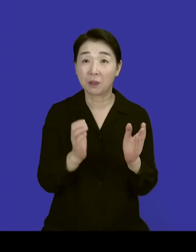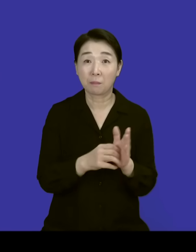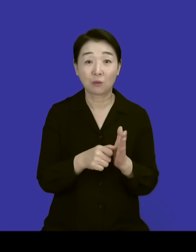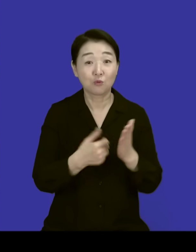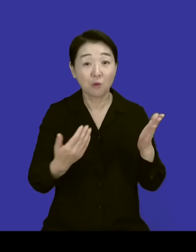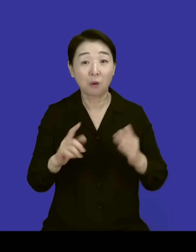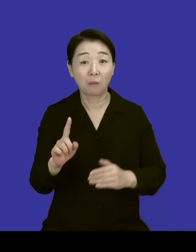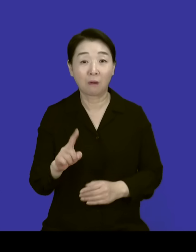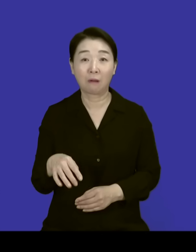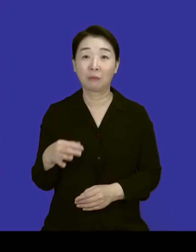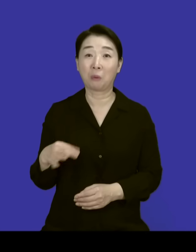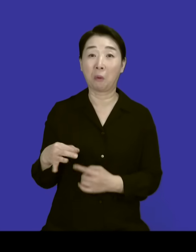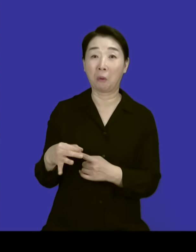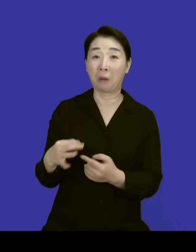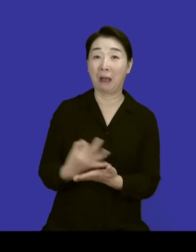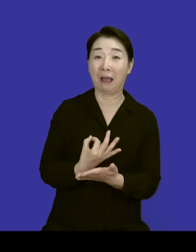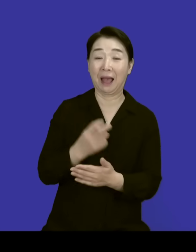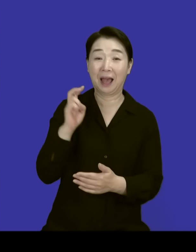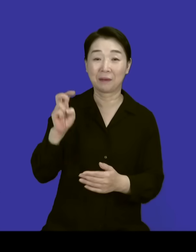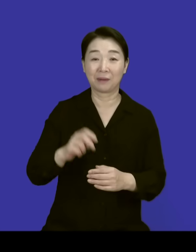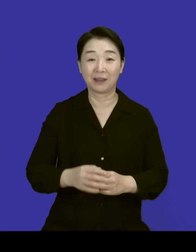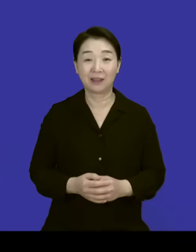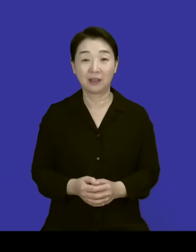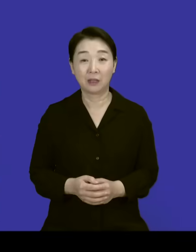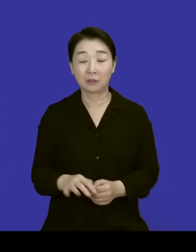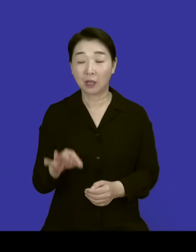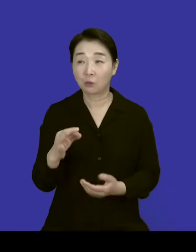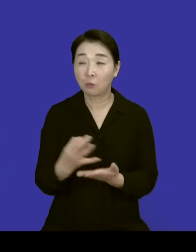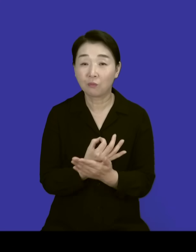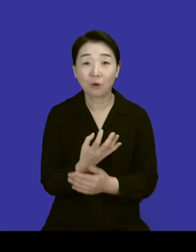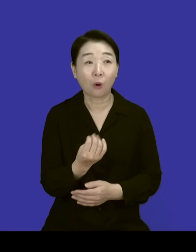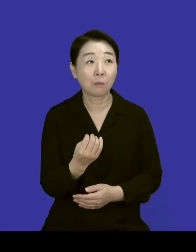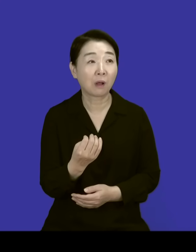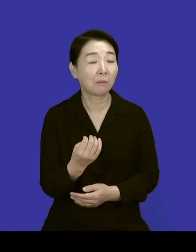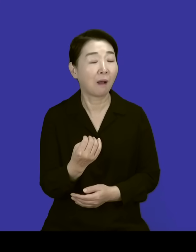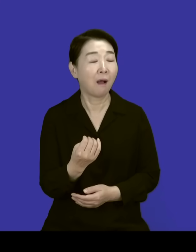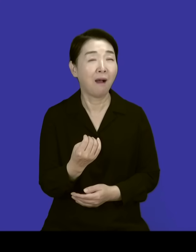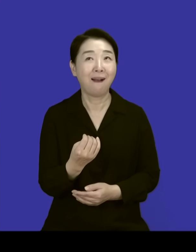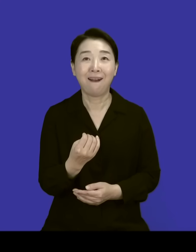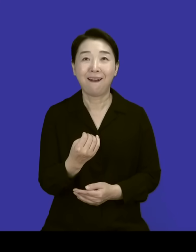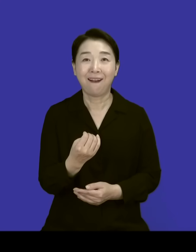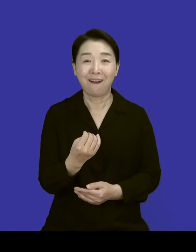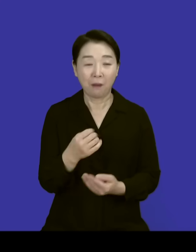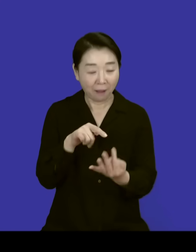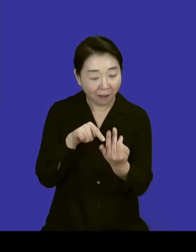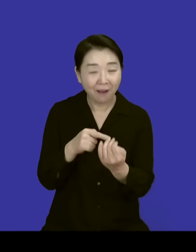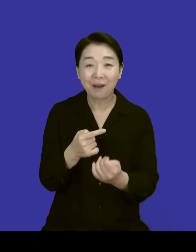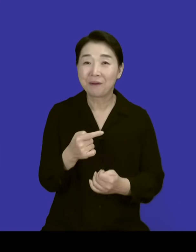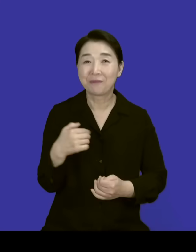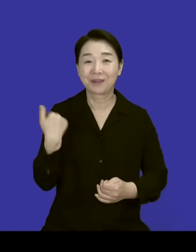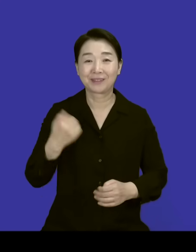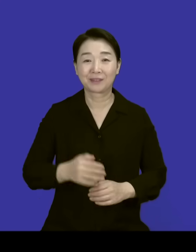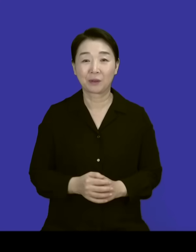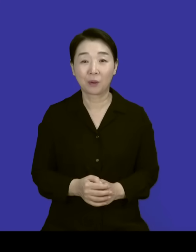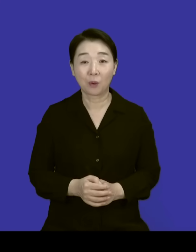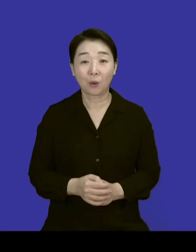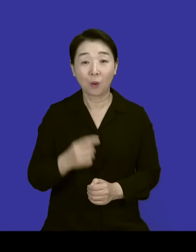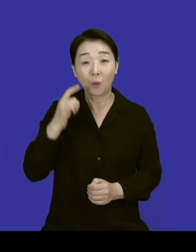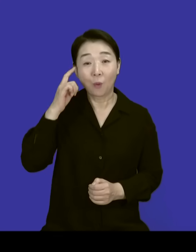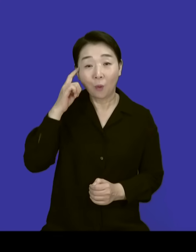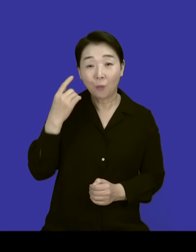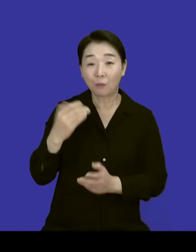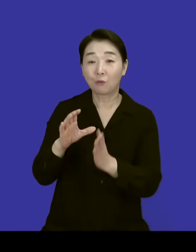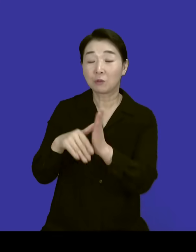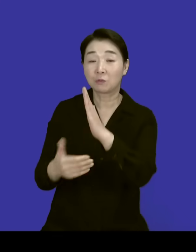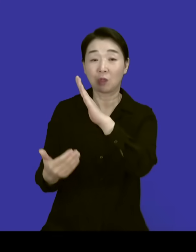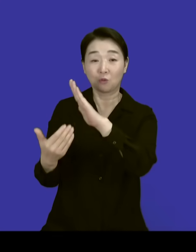나죠? 아니, 네. 근데 제가 이거 가늠도 못하겠어요. 왜냐면 예. 그러면은 그 당대의 최고 이거고 이 당대의